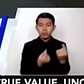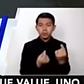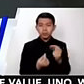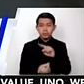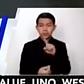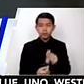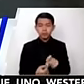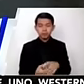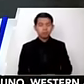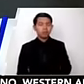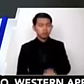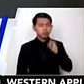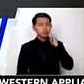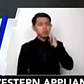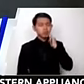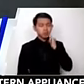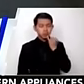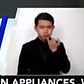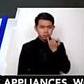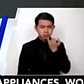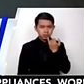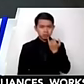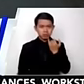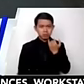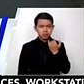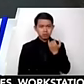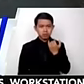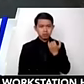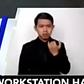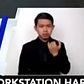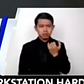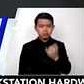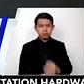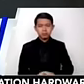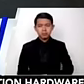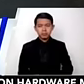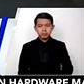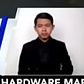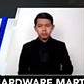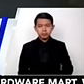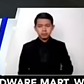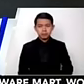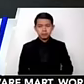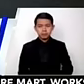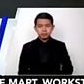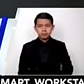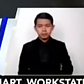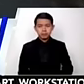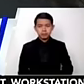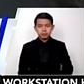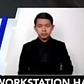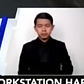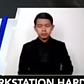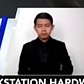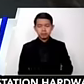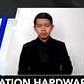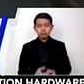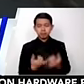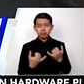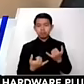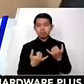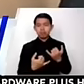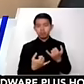h ko naman po kasalanan yung p inaano nila nakadetine sa custodial facility ng Taytay police station ang